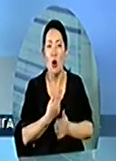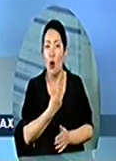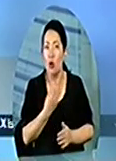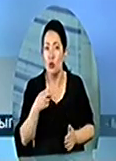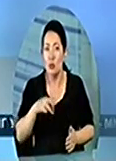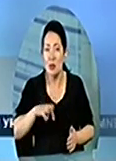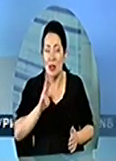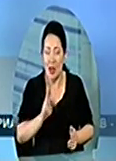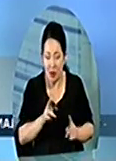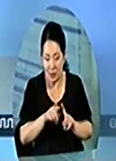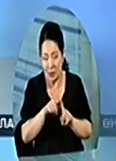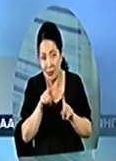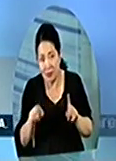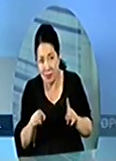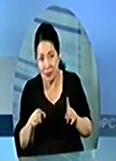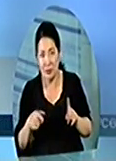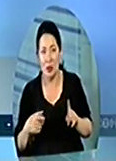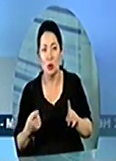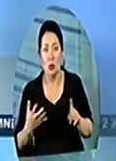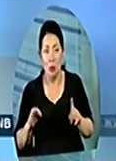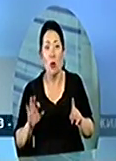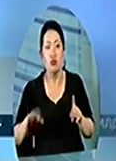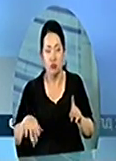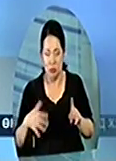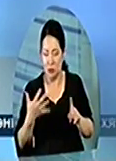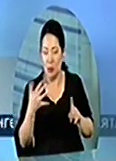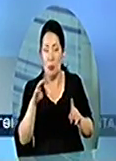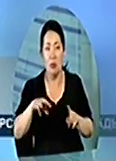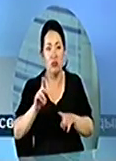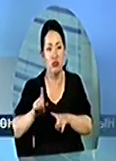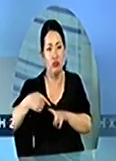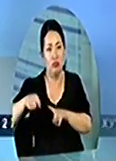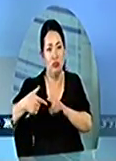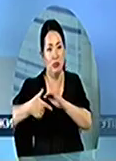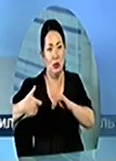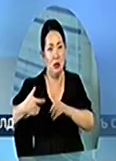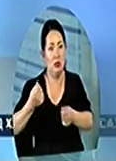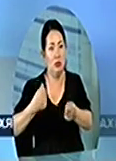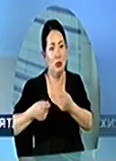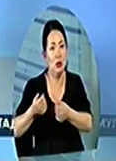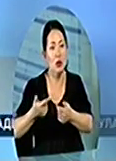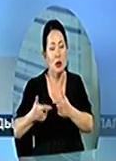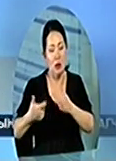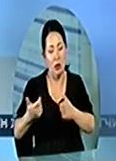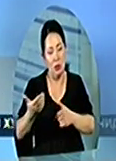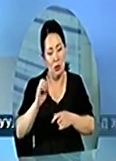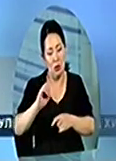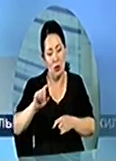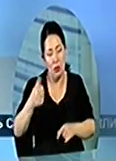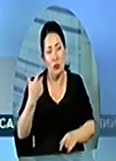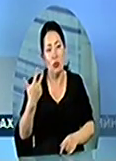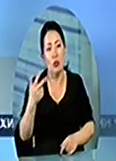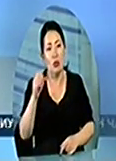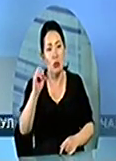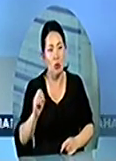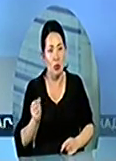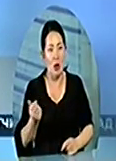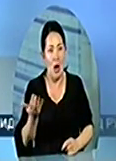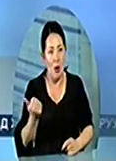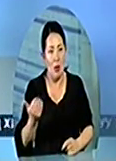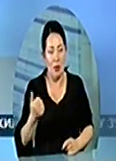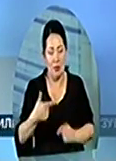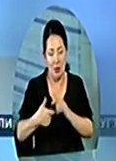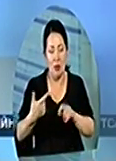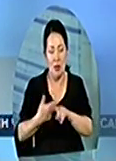гэхэд 50 метр квадрат дээр нь тухайн үеийн зах зээлийн одоо ханшийг тооцоод 0.3% тооцож